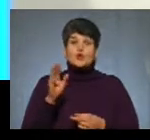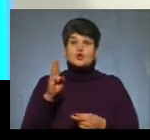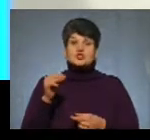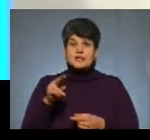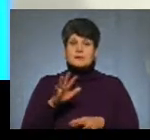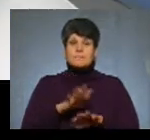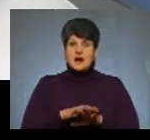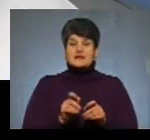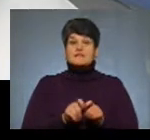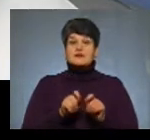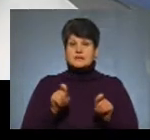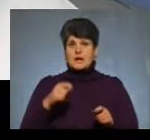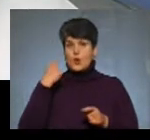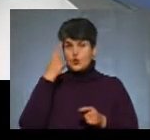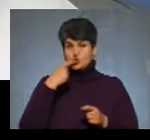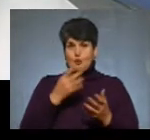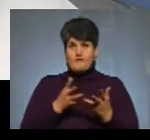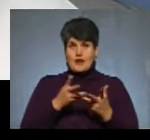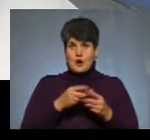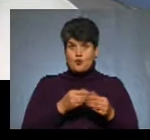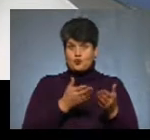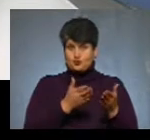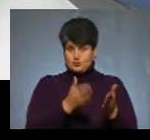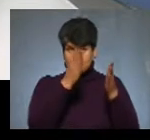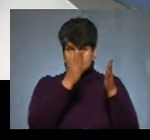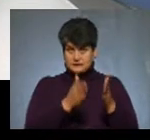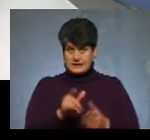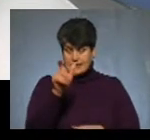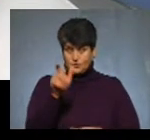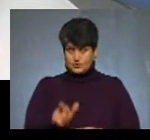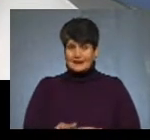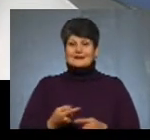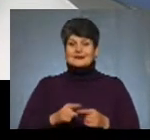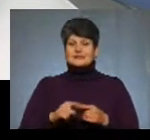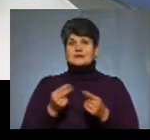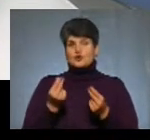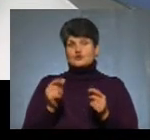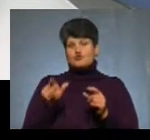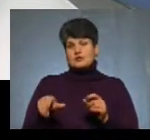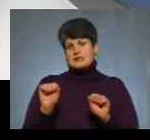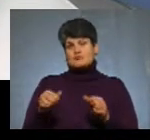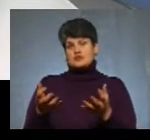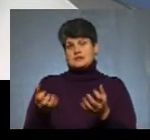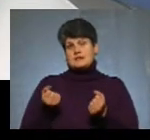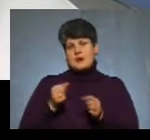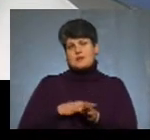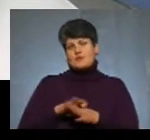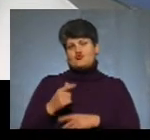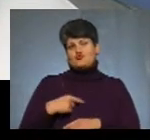відкриє особовий рахунок для цієї людини, і ці гроші людина зможе використати для власних потреб